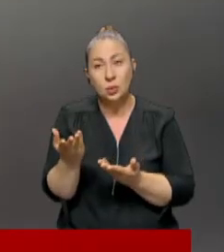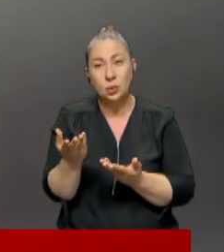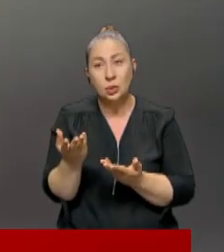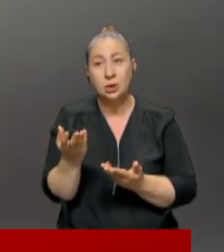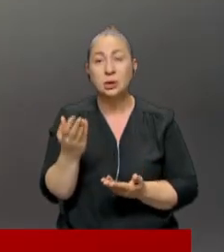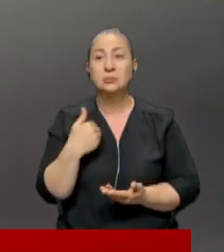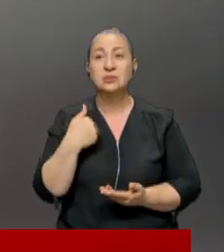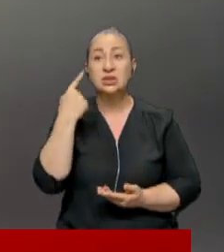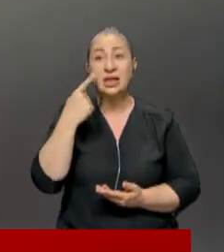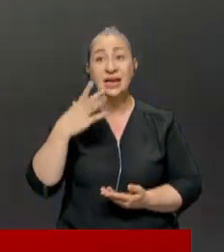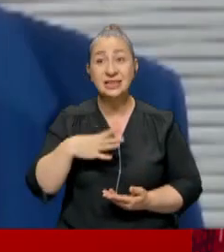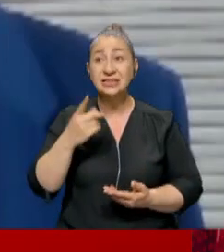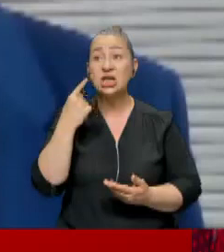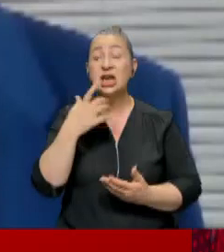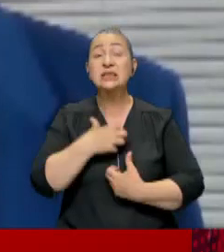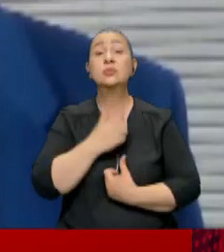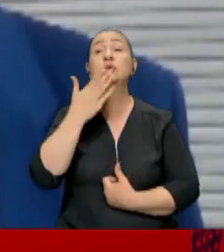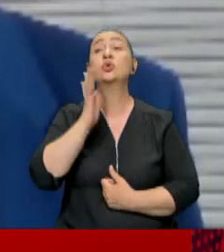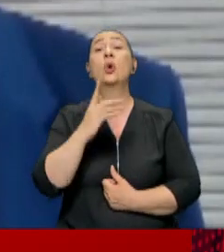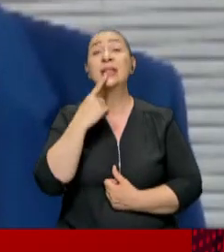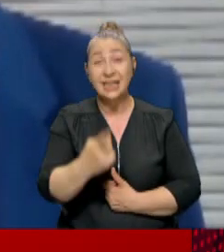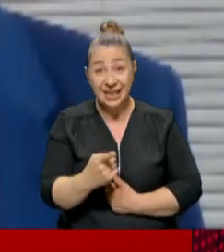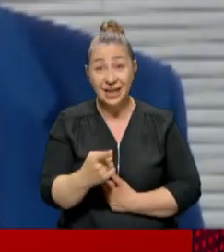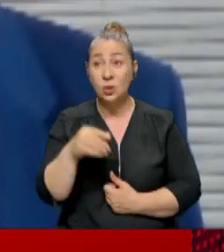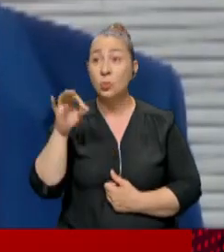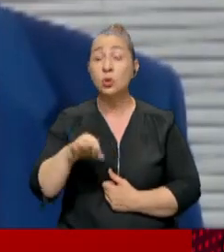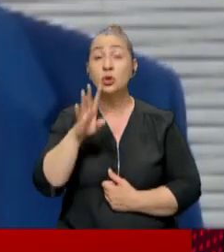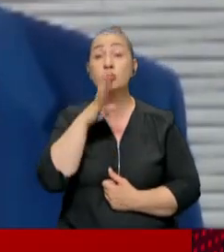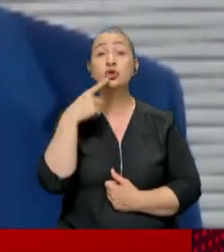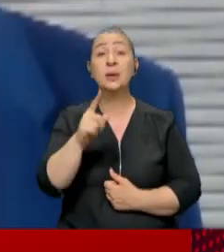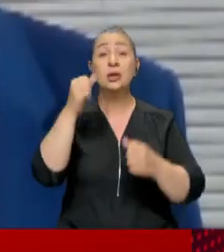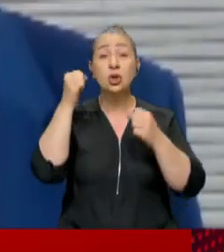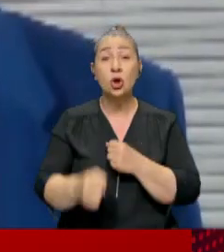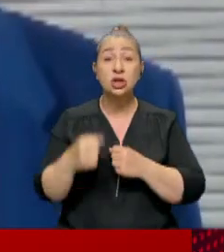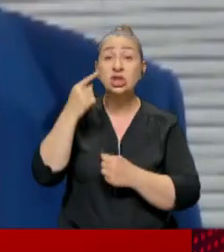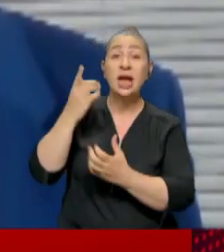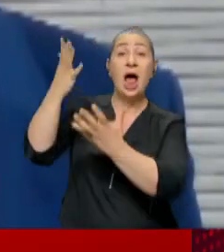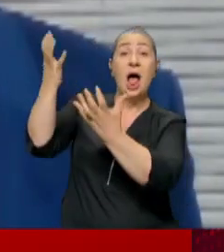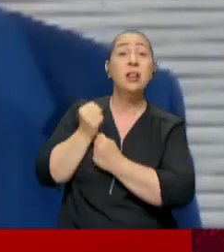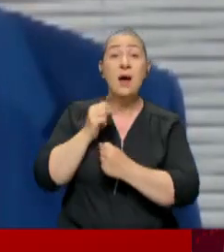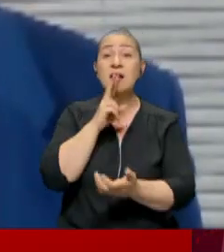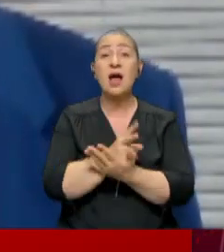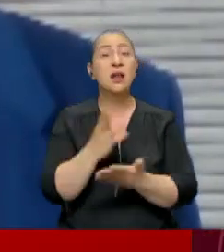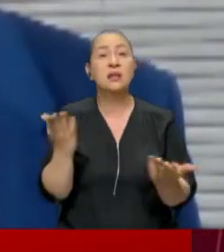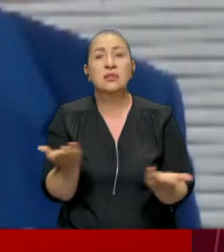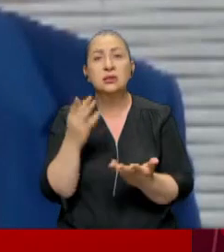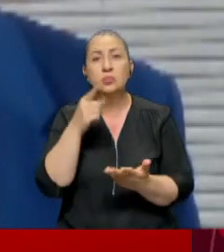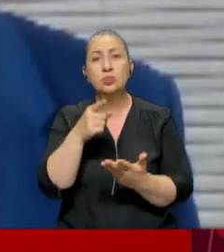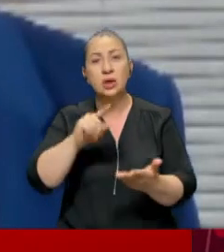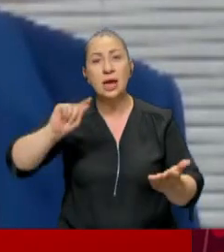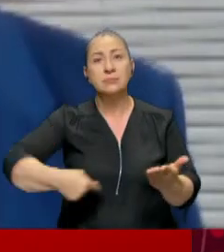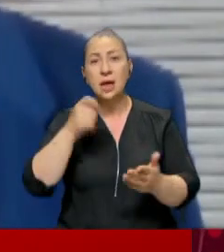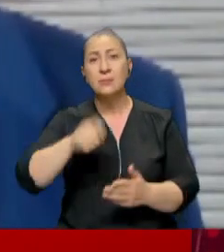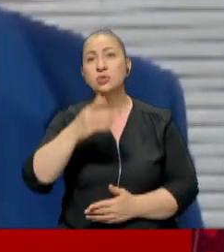Bizim şeker arzımız, şeker sıkıntımız yok denirken bugün 400 bin ton şeker ithalatı kararı alanlar nasıl bunun altına